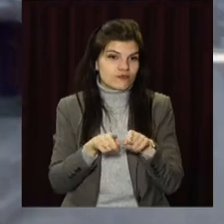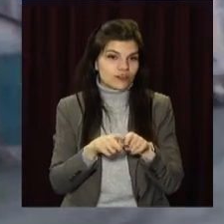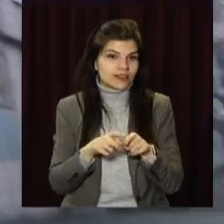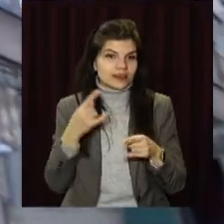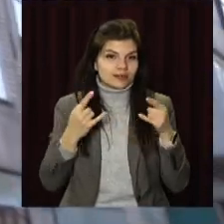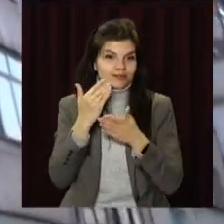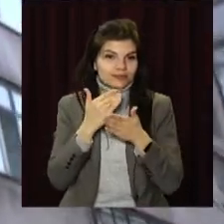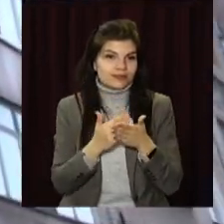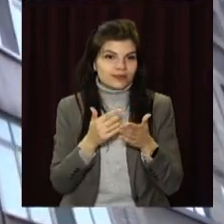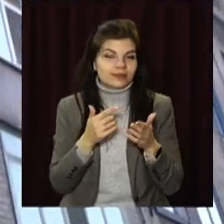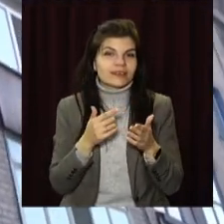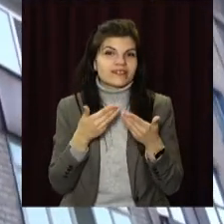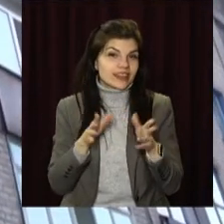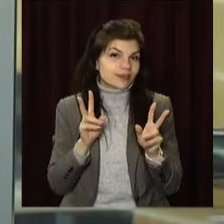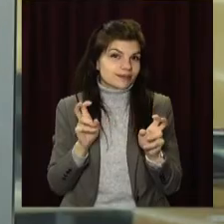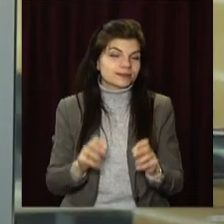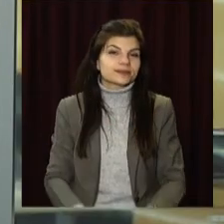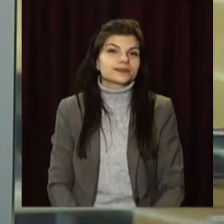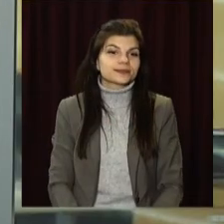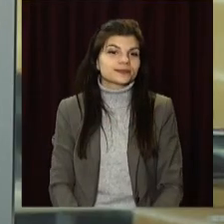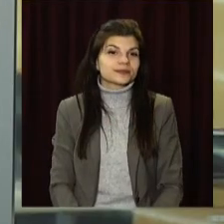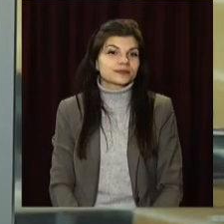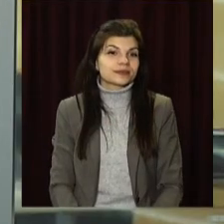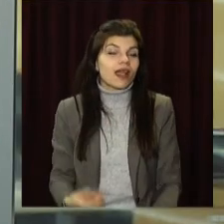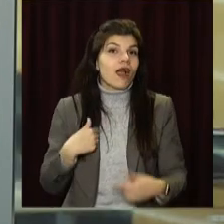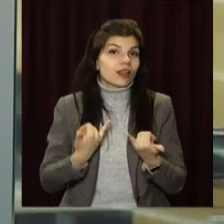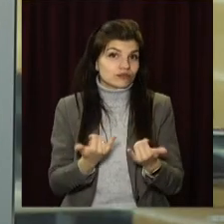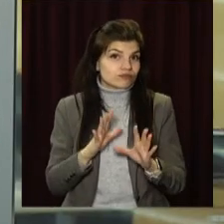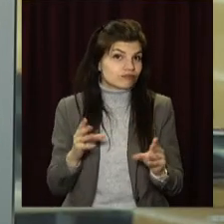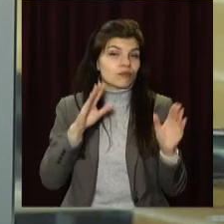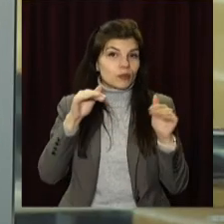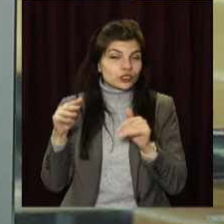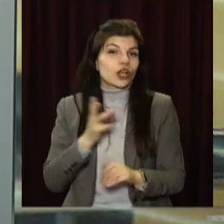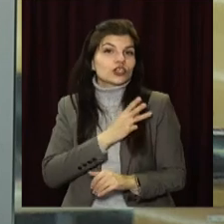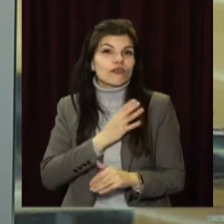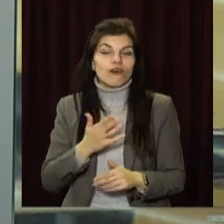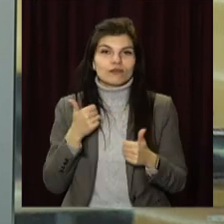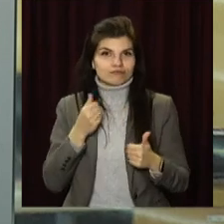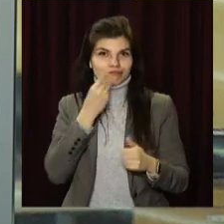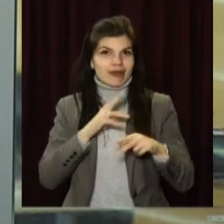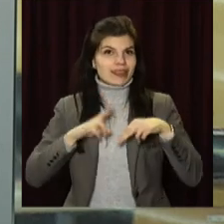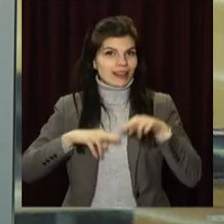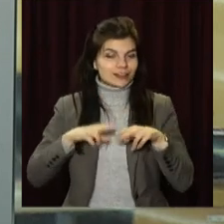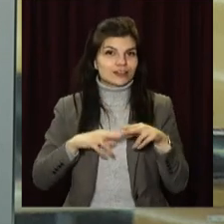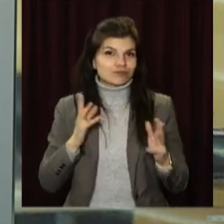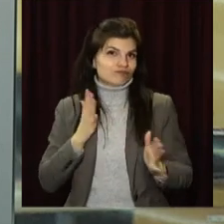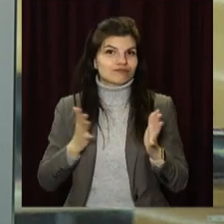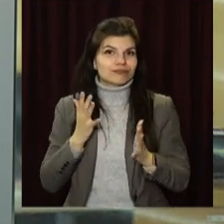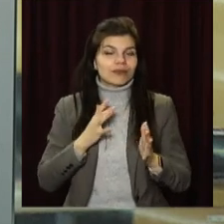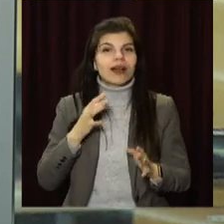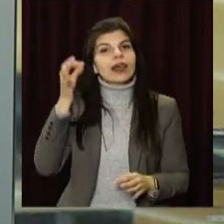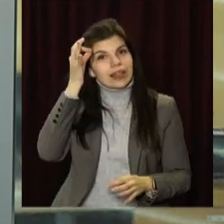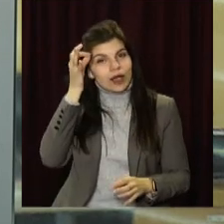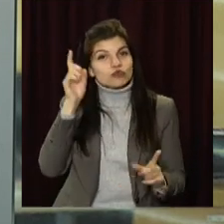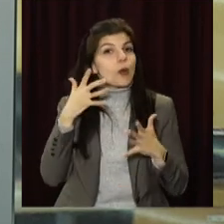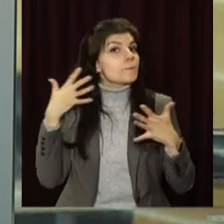Івашинов, Open News, телеканал «Відкритий». А на цьому я з вами прощаюся. Бажаю бадьорого вам настрою та натхнення. Традиційно нагадую,